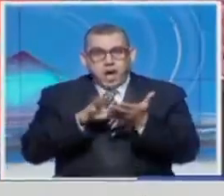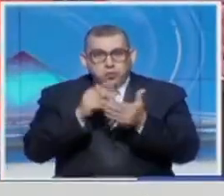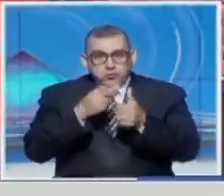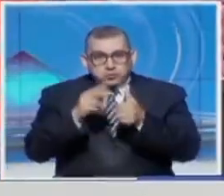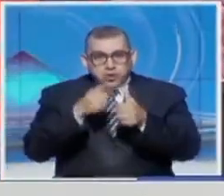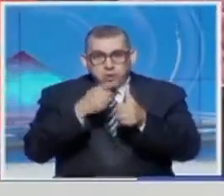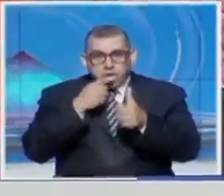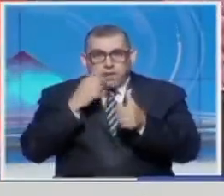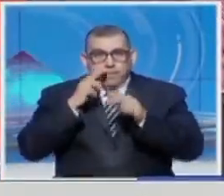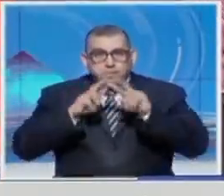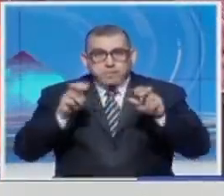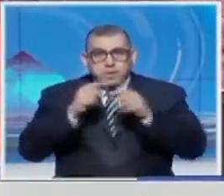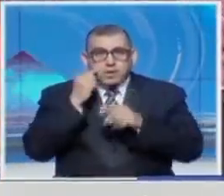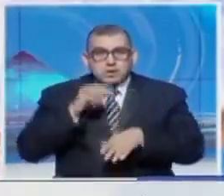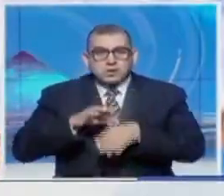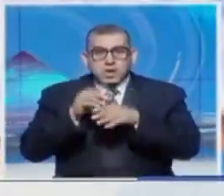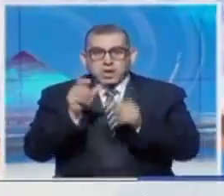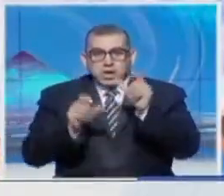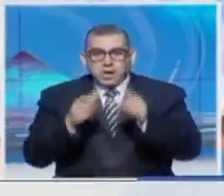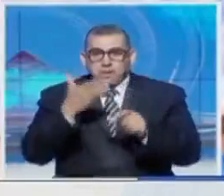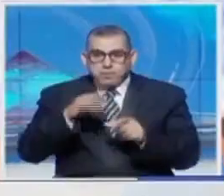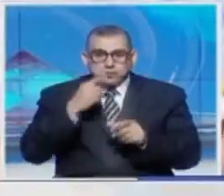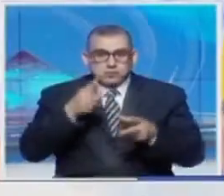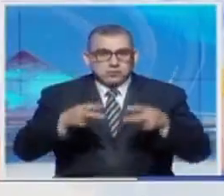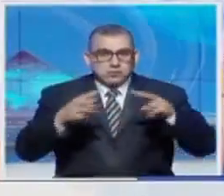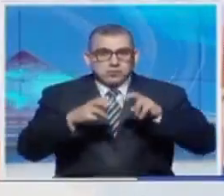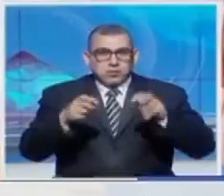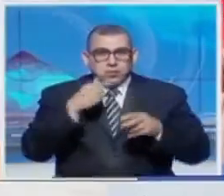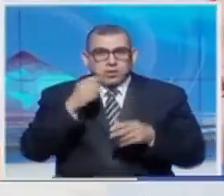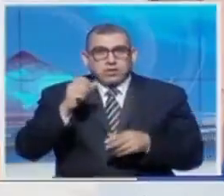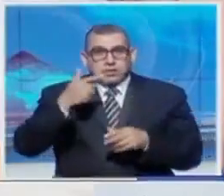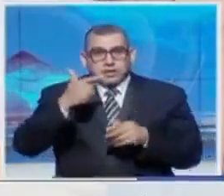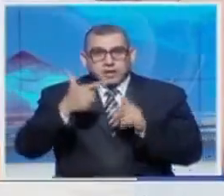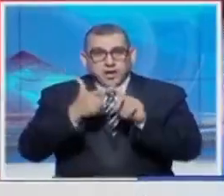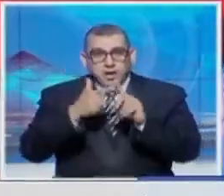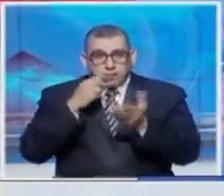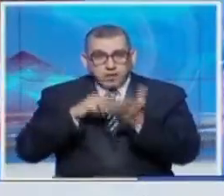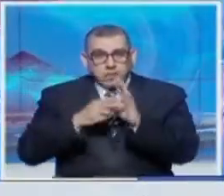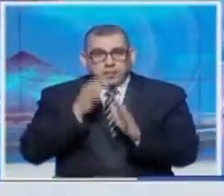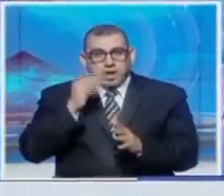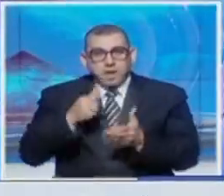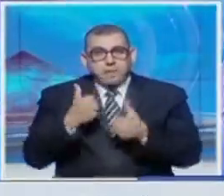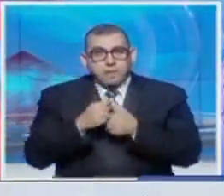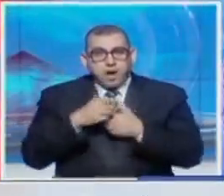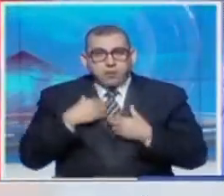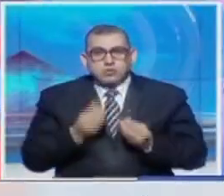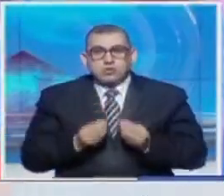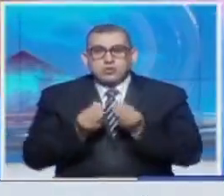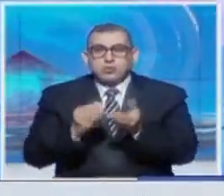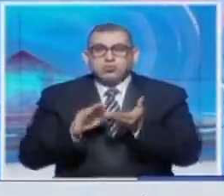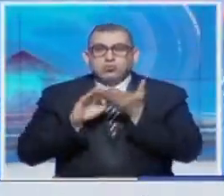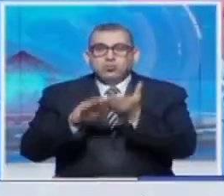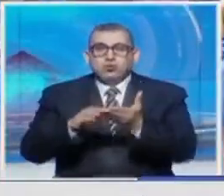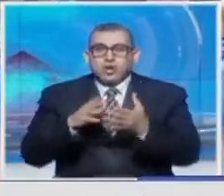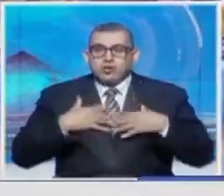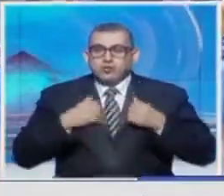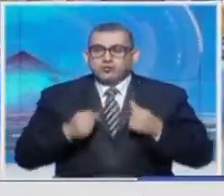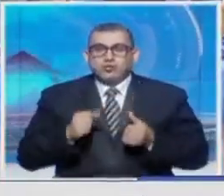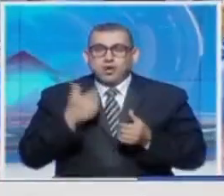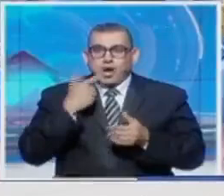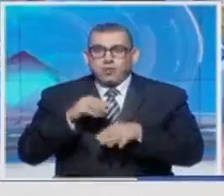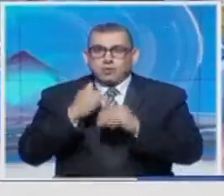تركز على البحث عن الناجين وضحايا، في حين أن المرحلة التالية تقضي بتقديم المساعدة